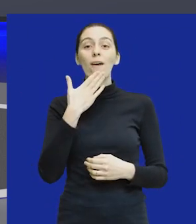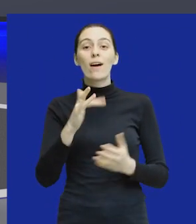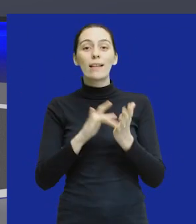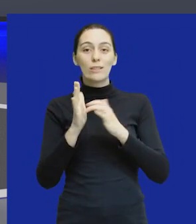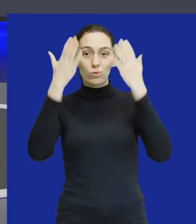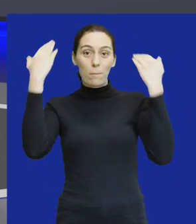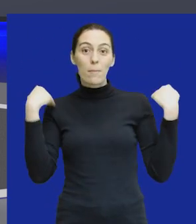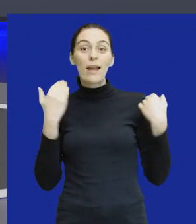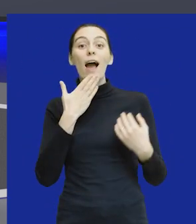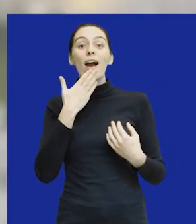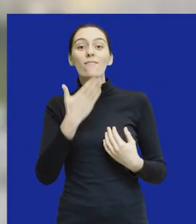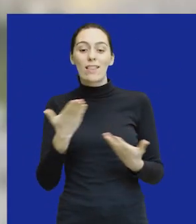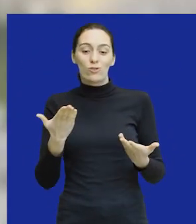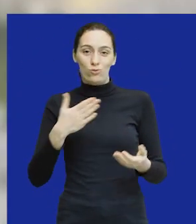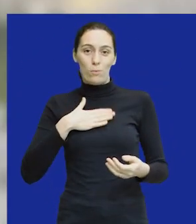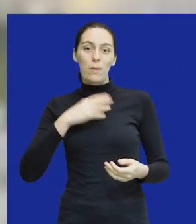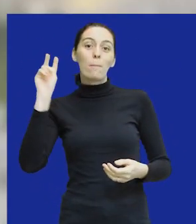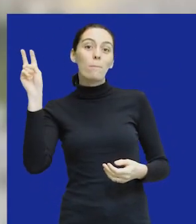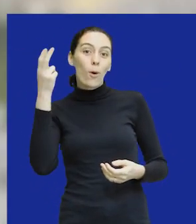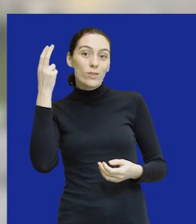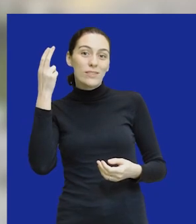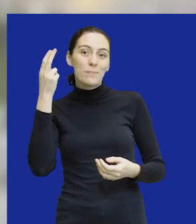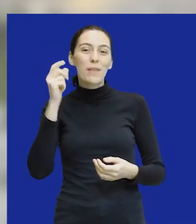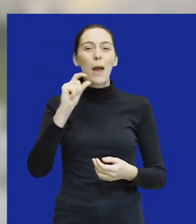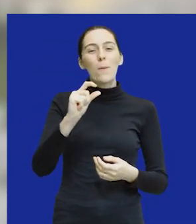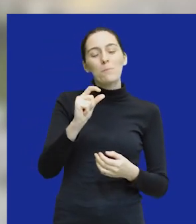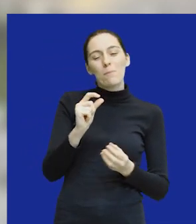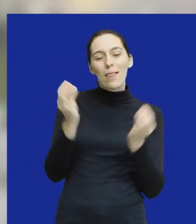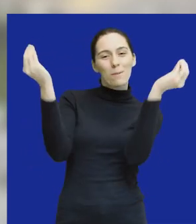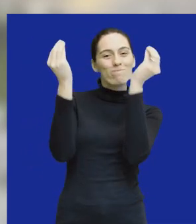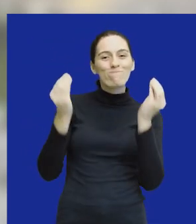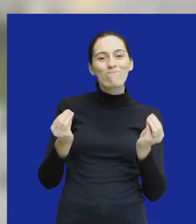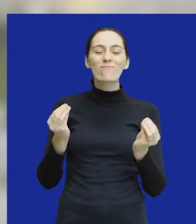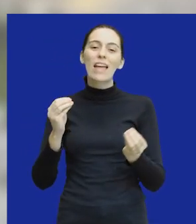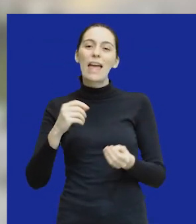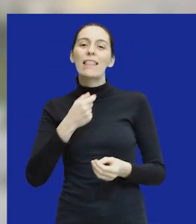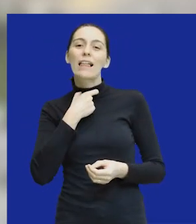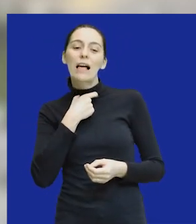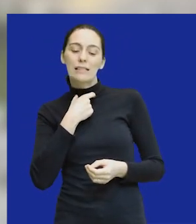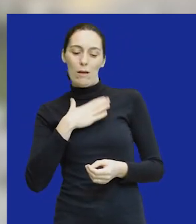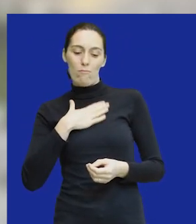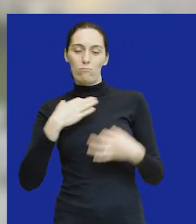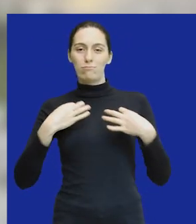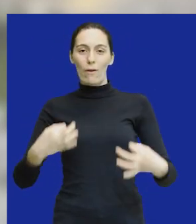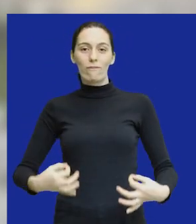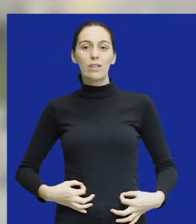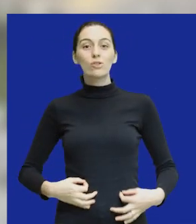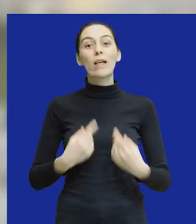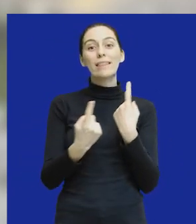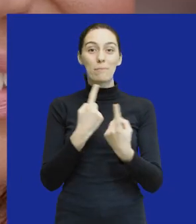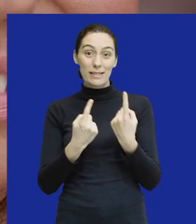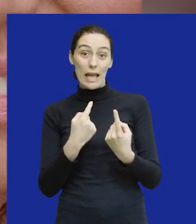vam što ste me pozvali. Evo, malo ste nakitili i naglasili ovu moju profesionalnu neku